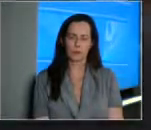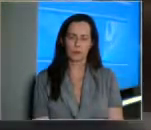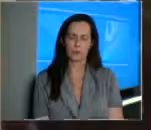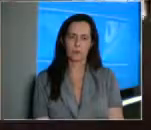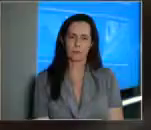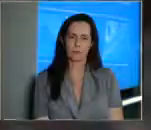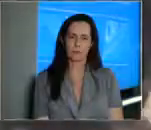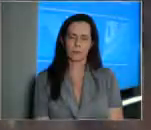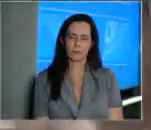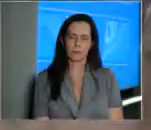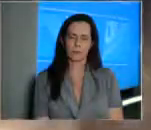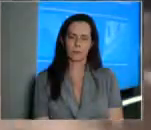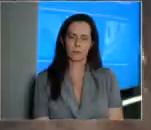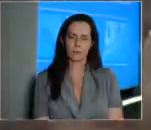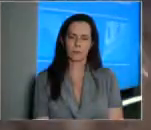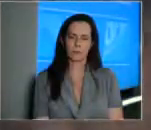All right, let's talk.